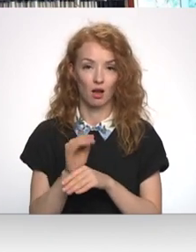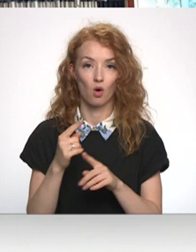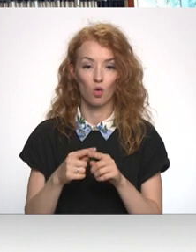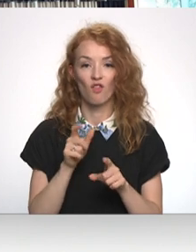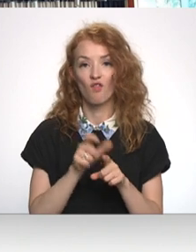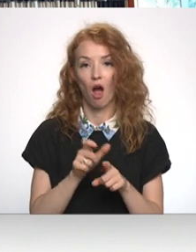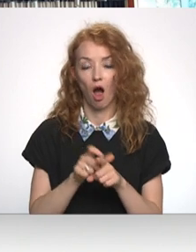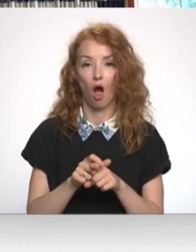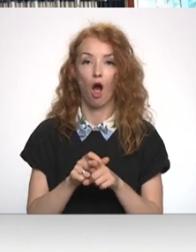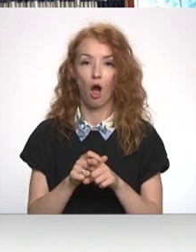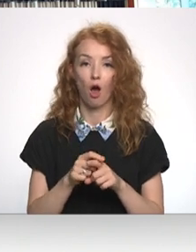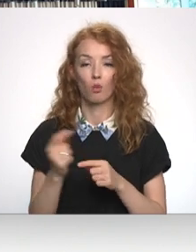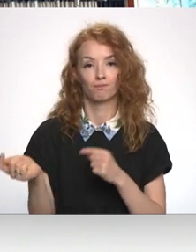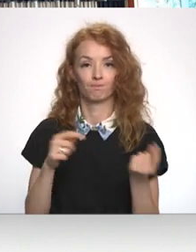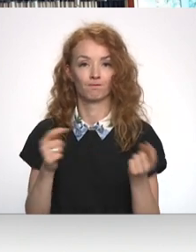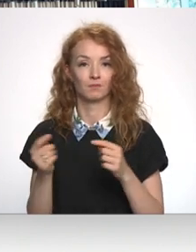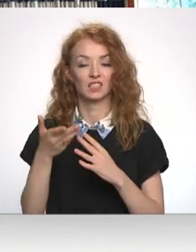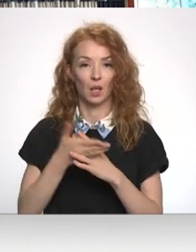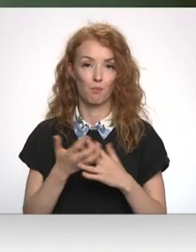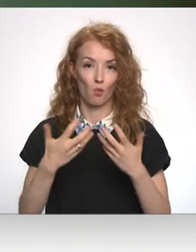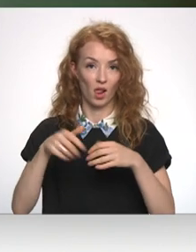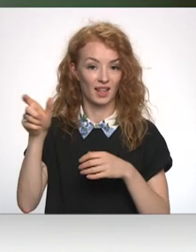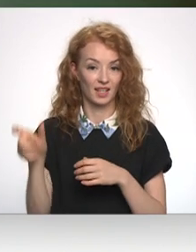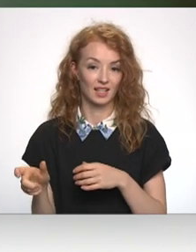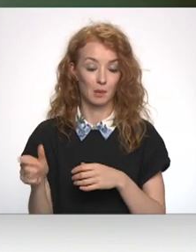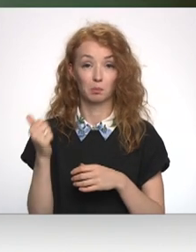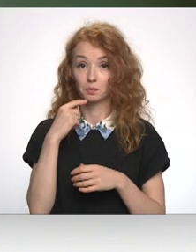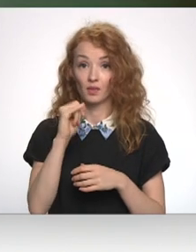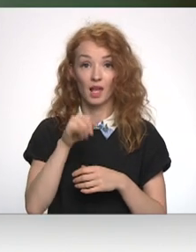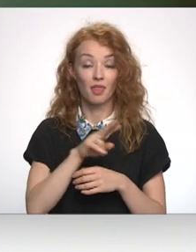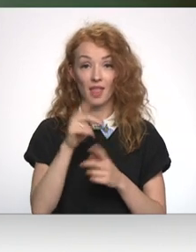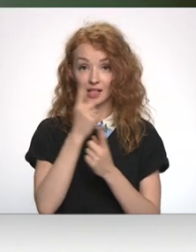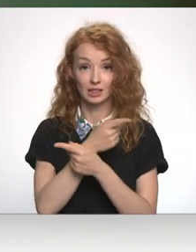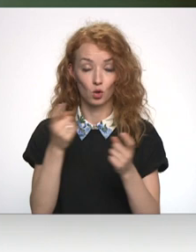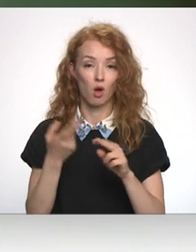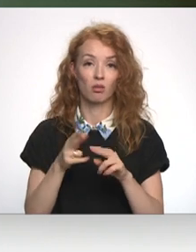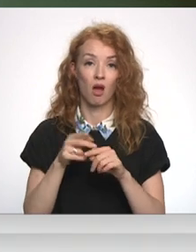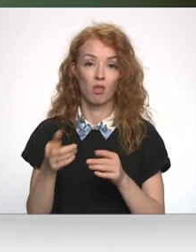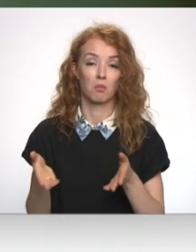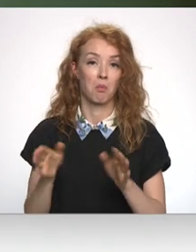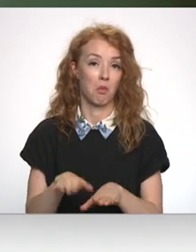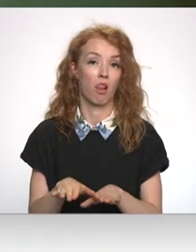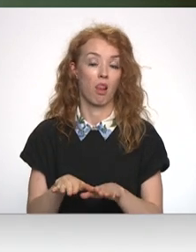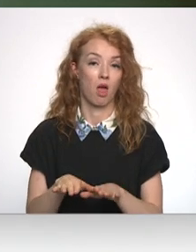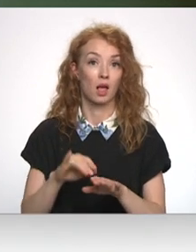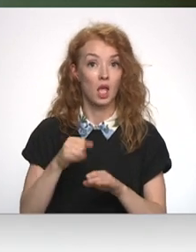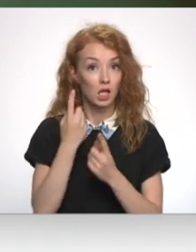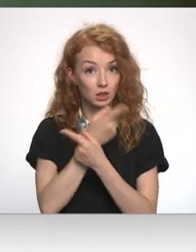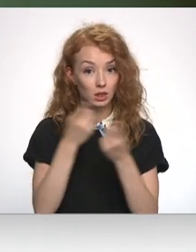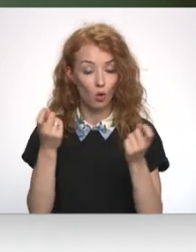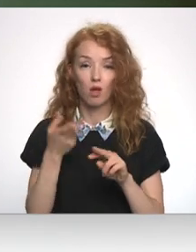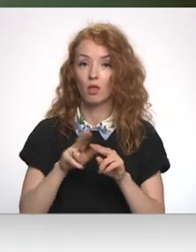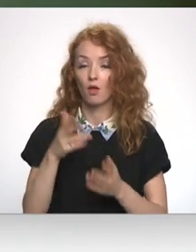vārdu apmaiņā, kas notiek starp politiķiem. Ja par to neziņot, tad tas arī paliek tāpat, bet ja par to ziņot, tad varbūt